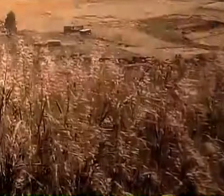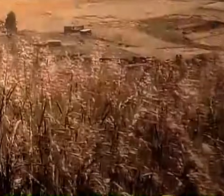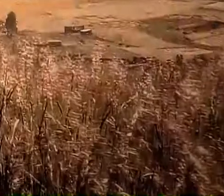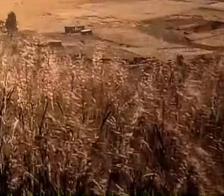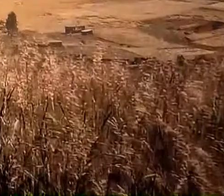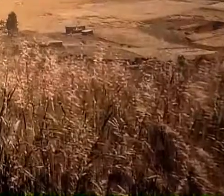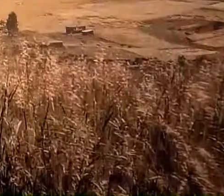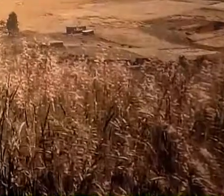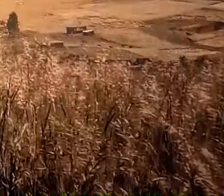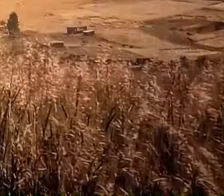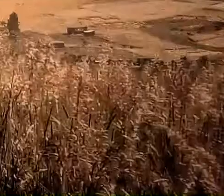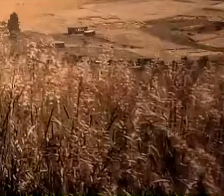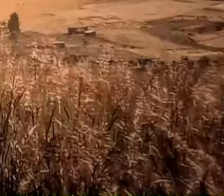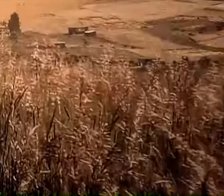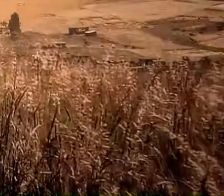Nallıhan obası.